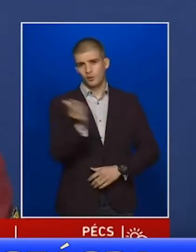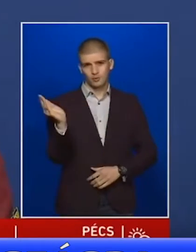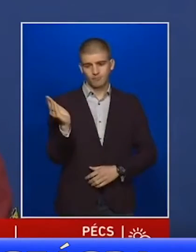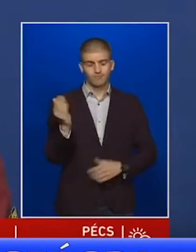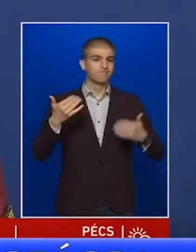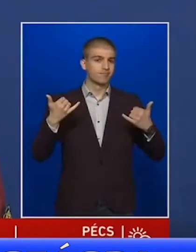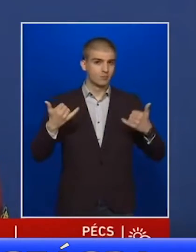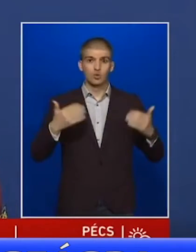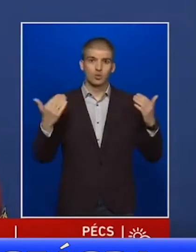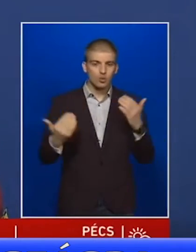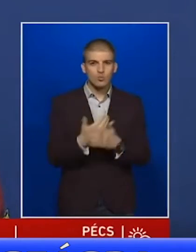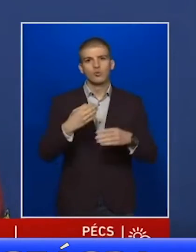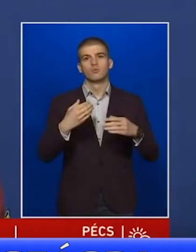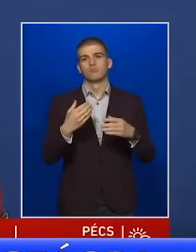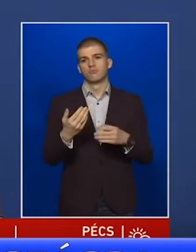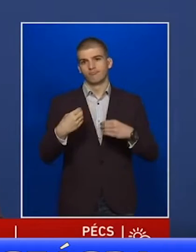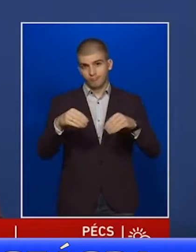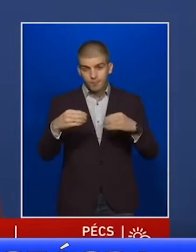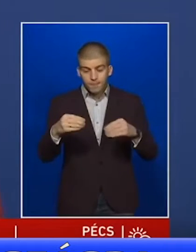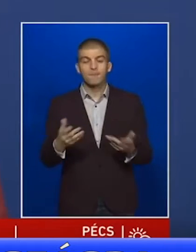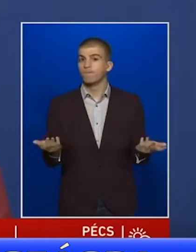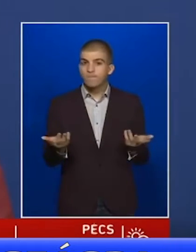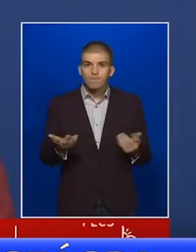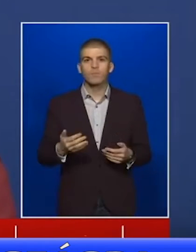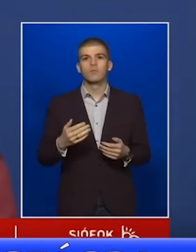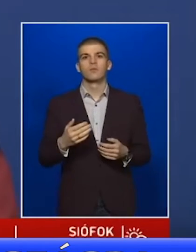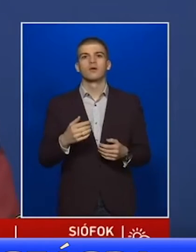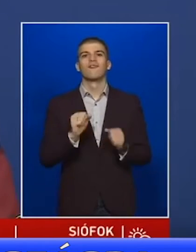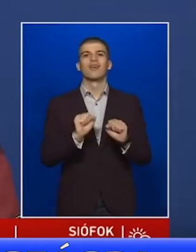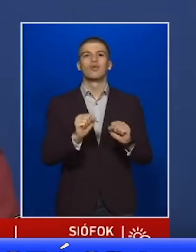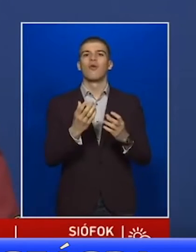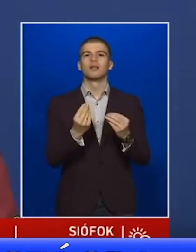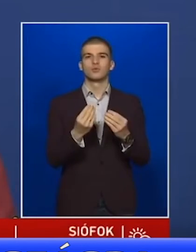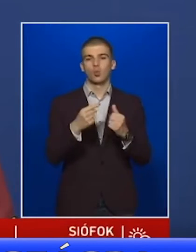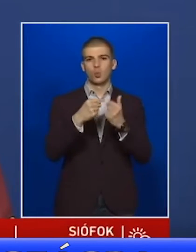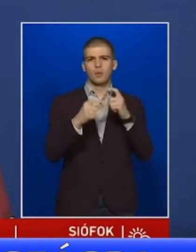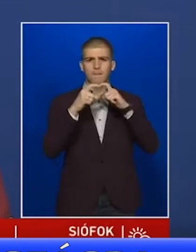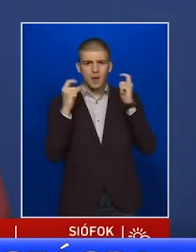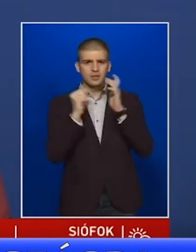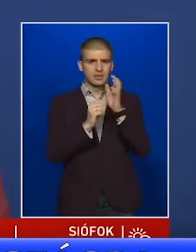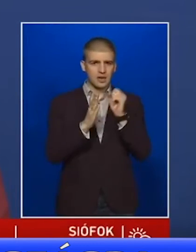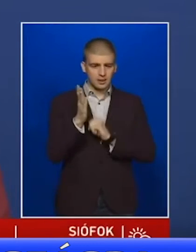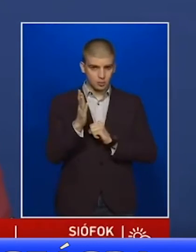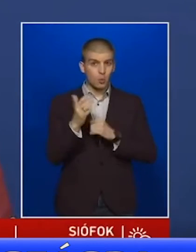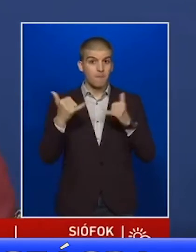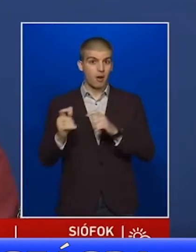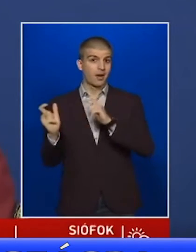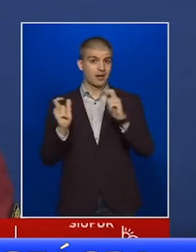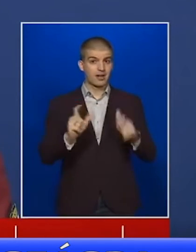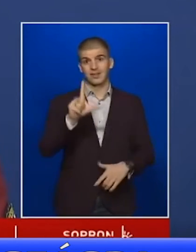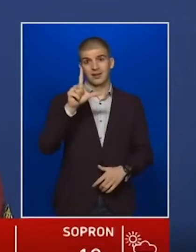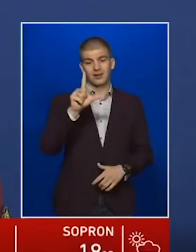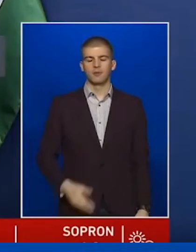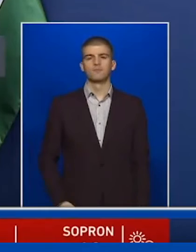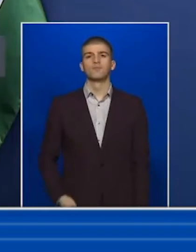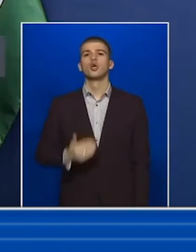7 repülőgépnyi védőfelszerelés érkezik ma Magyarországra, 17 tonna kesztyű és 16 tonna maszk kiszállítását kezdik